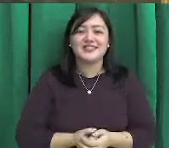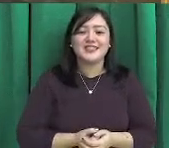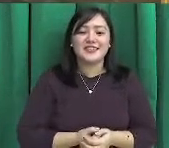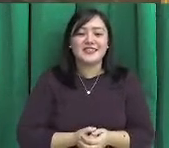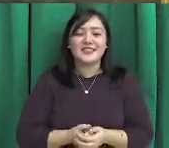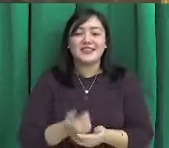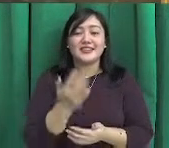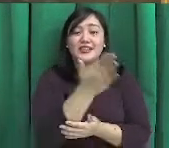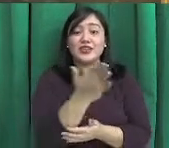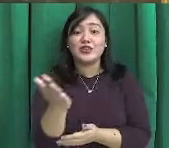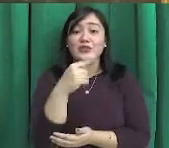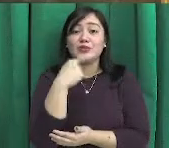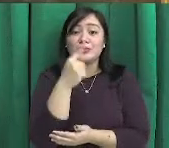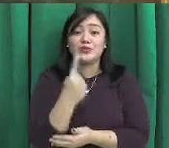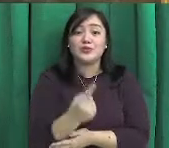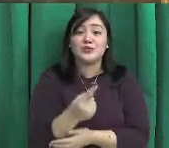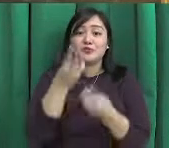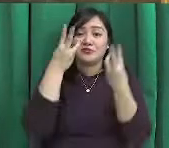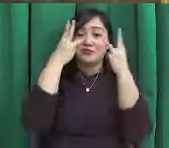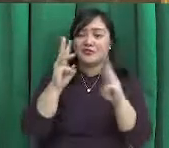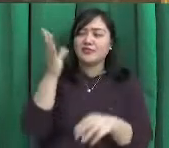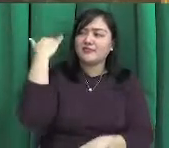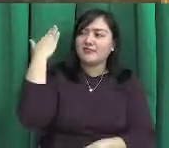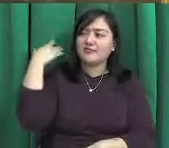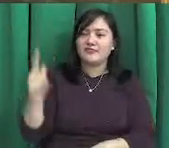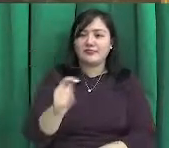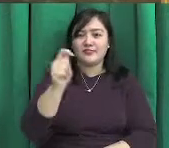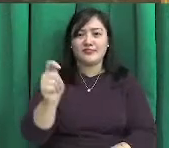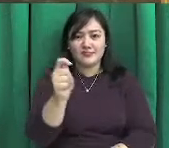nanood nung last Tuesday, ay pagpatuloy niyo po,